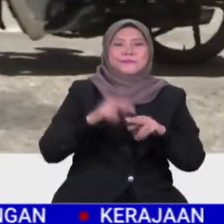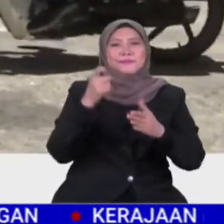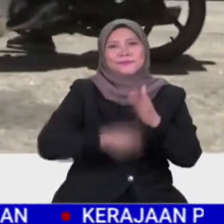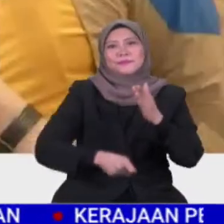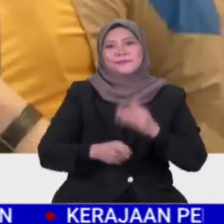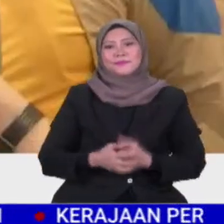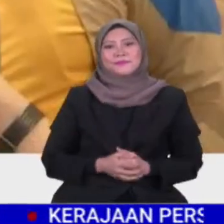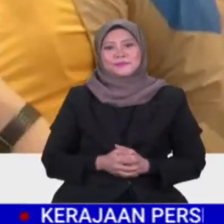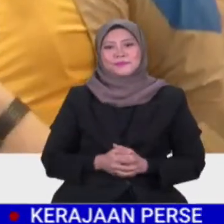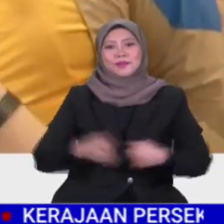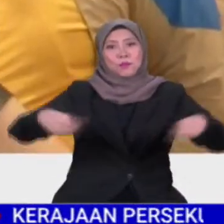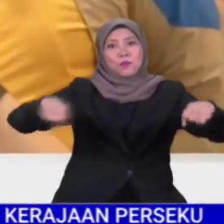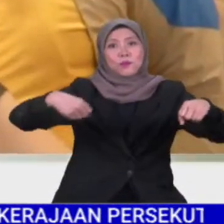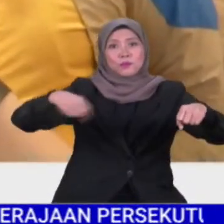Mengharapkan supaya dapat